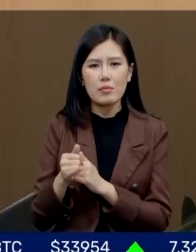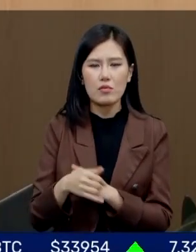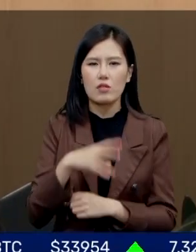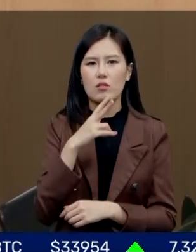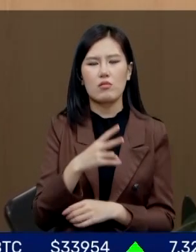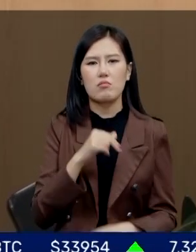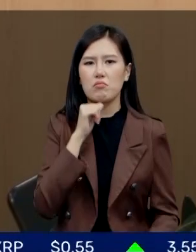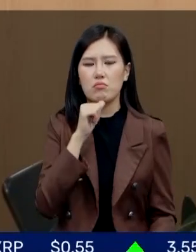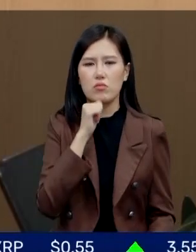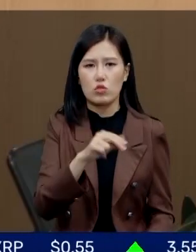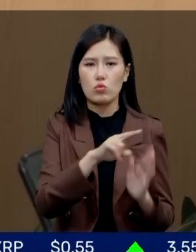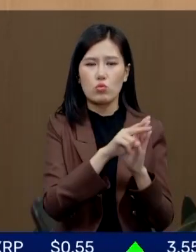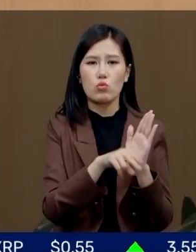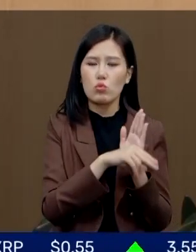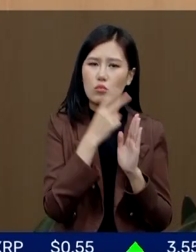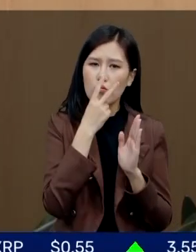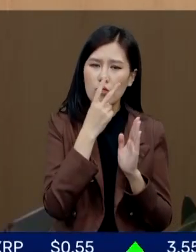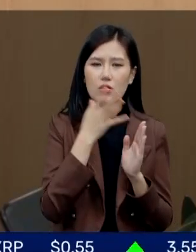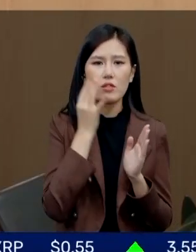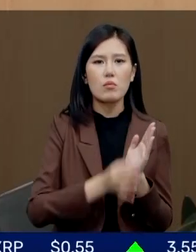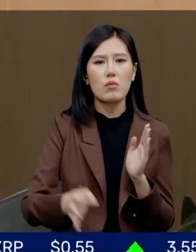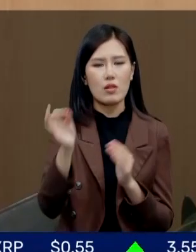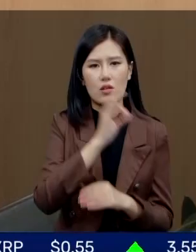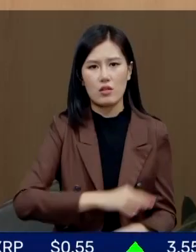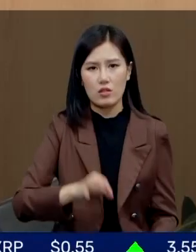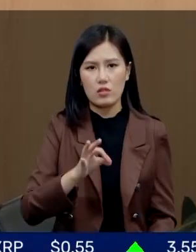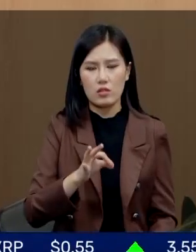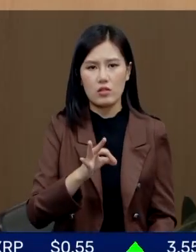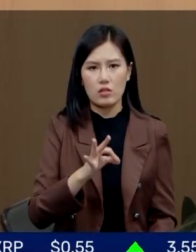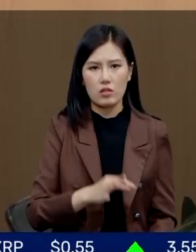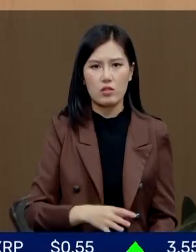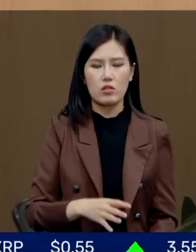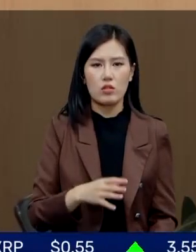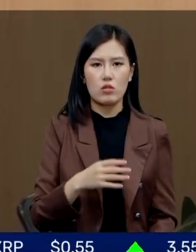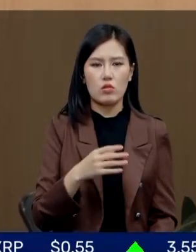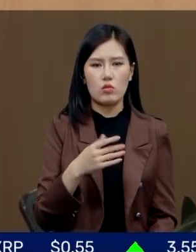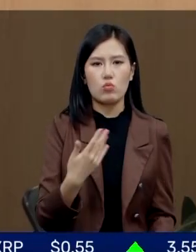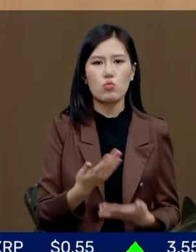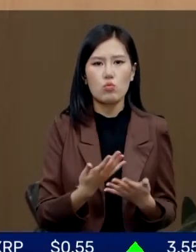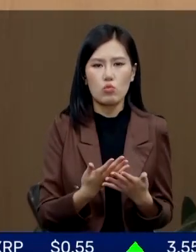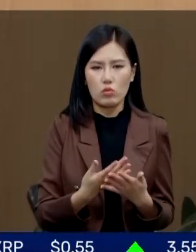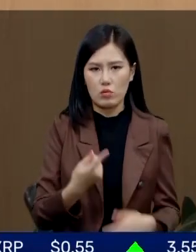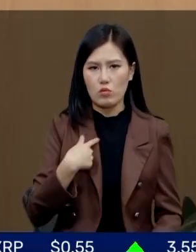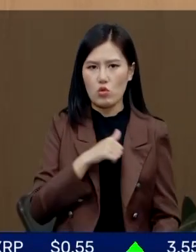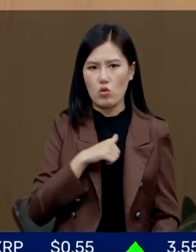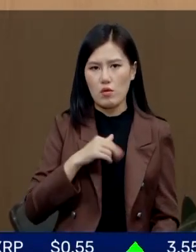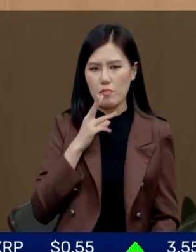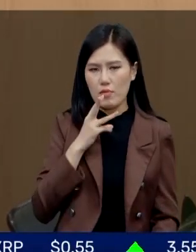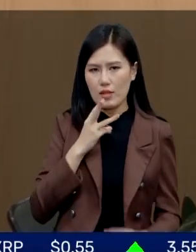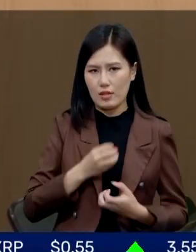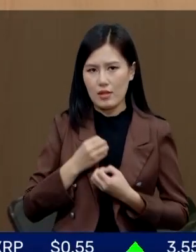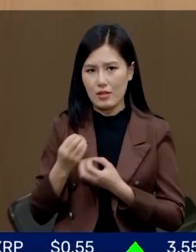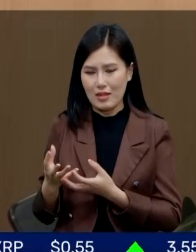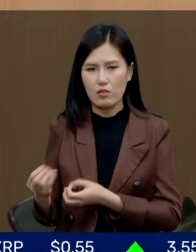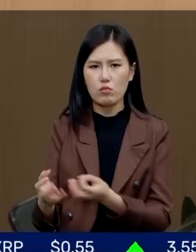хувьд аваад үзэхэд та ямар дуу захиалж ин тэр одоо эрдэгцэн тэр альбан тийм одоо захиалсан дууг нь төргөд